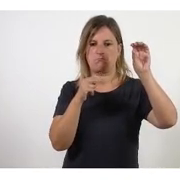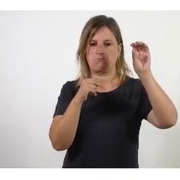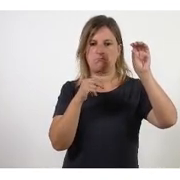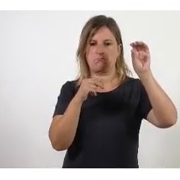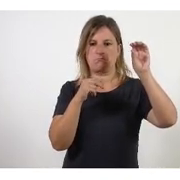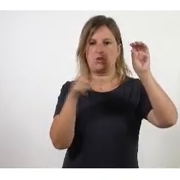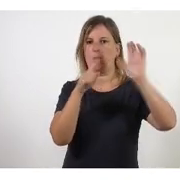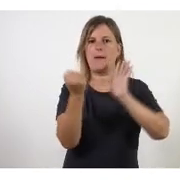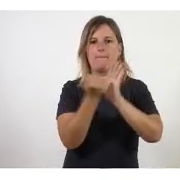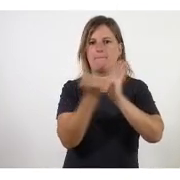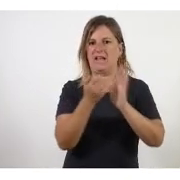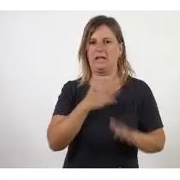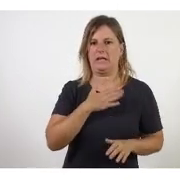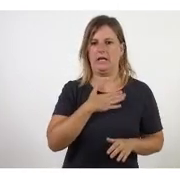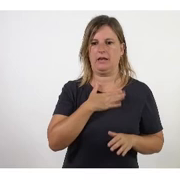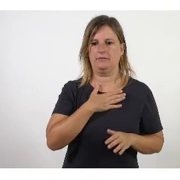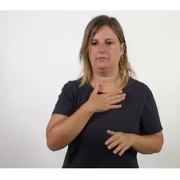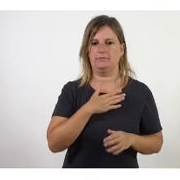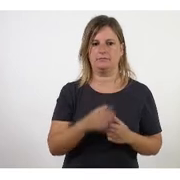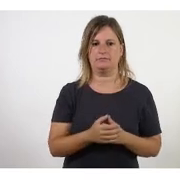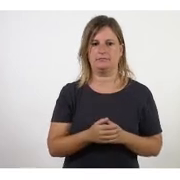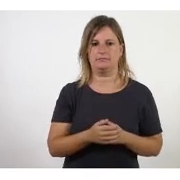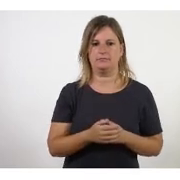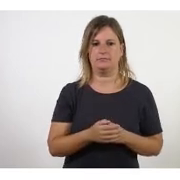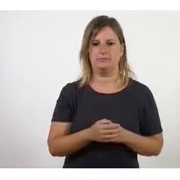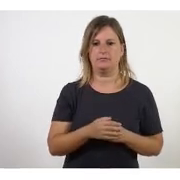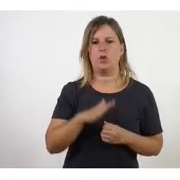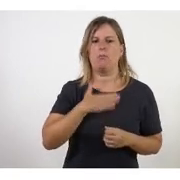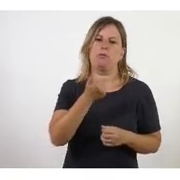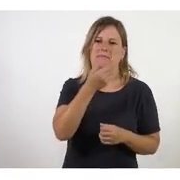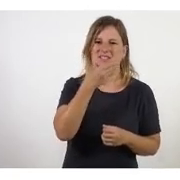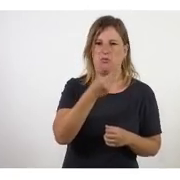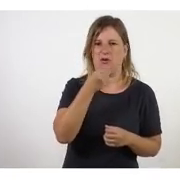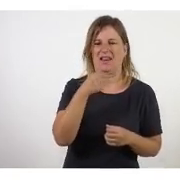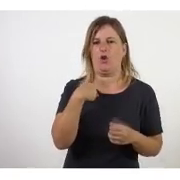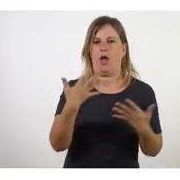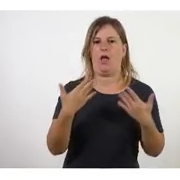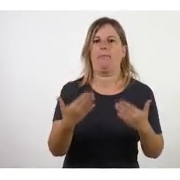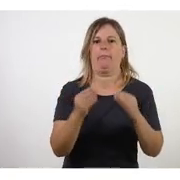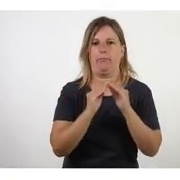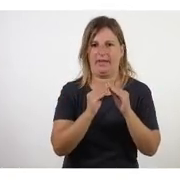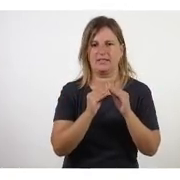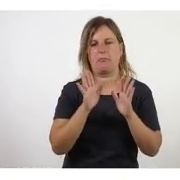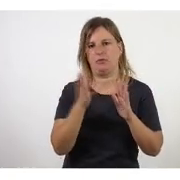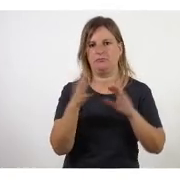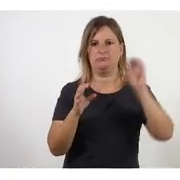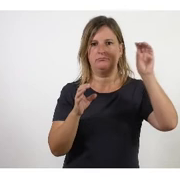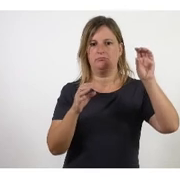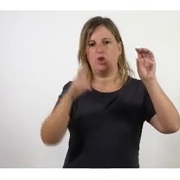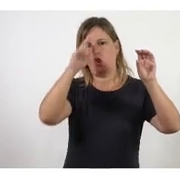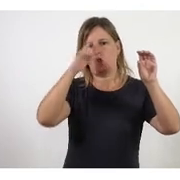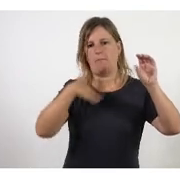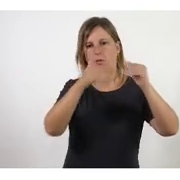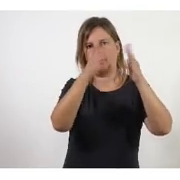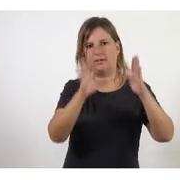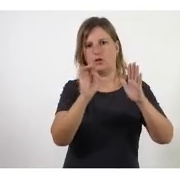com la marca. Vale? Ho he fet així una miqueta a saco, que ara es podria fer més bonic, però aquesta és la idea. Tenim doncs el nom de la nostra